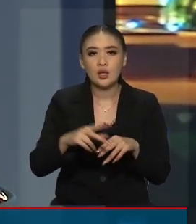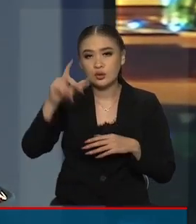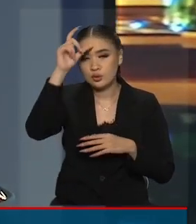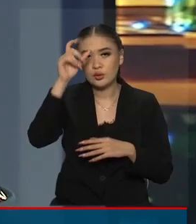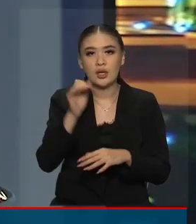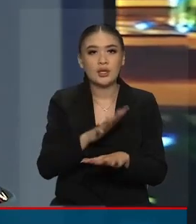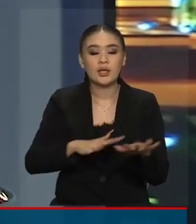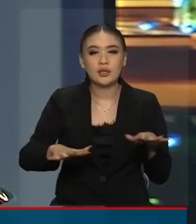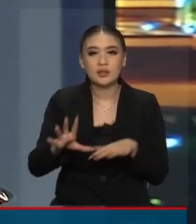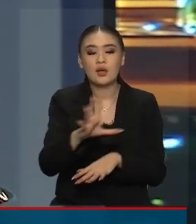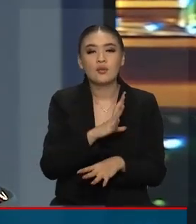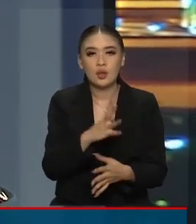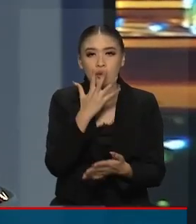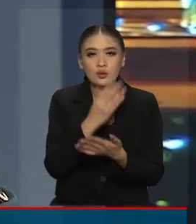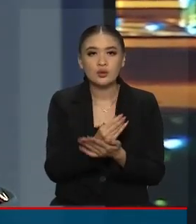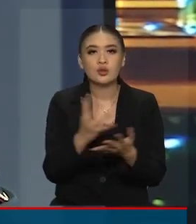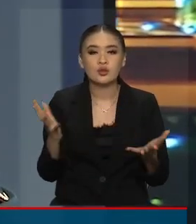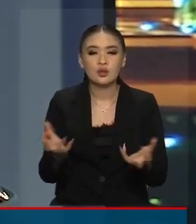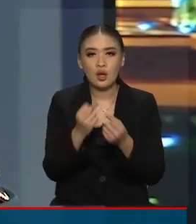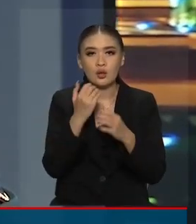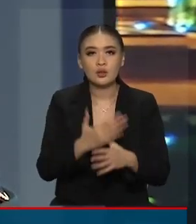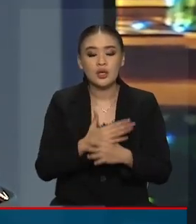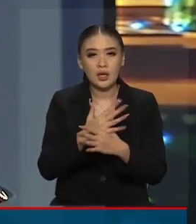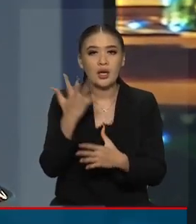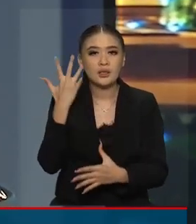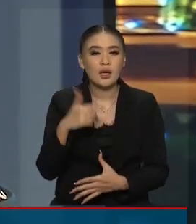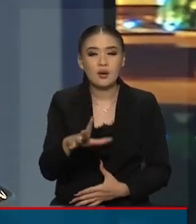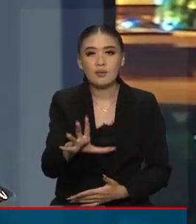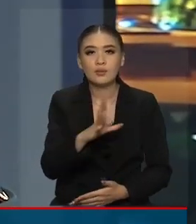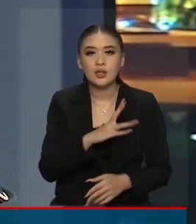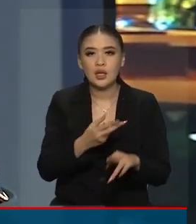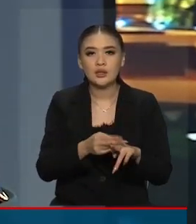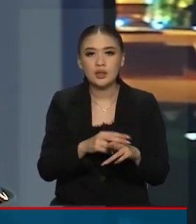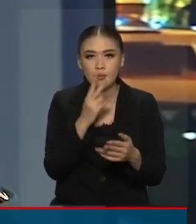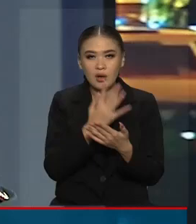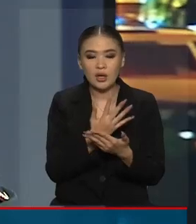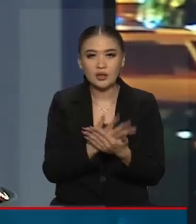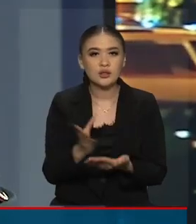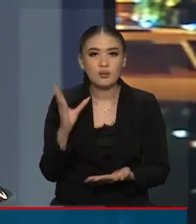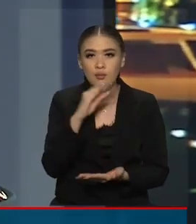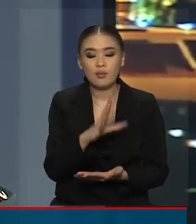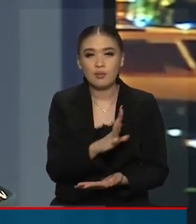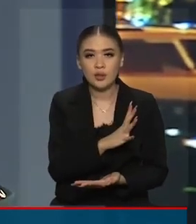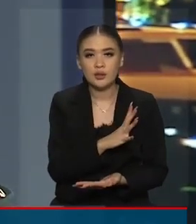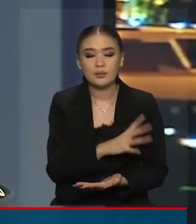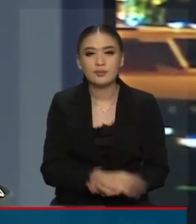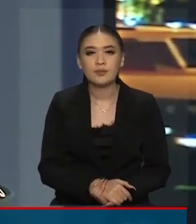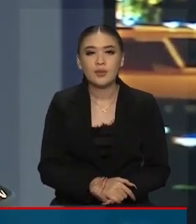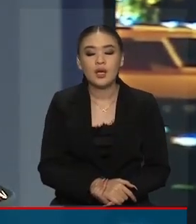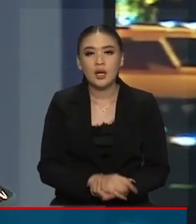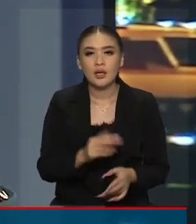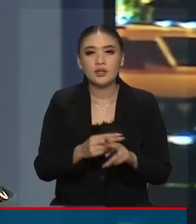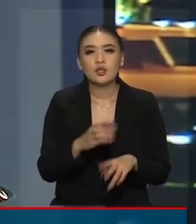елінде өз құтқару жұмыстарын атқарғанда өзінің осы қасиетін көрсетті. Тағы бір